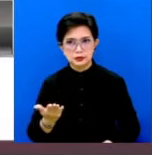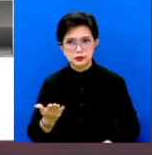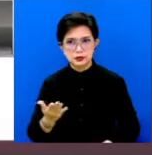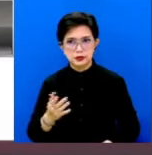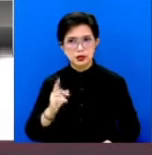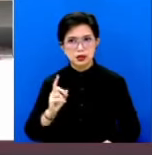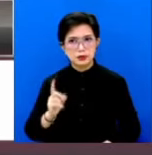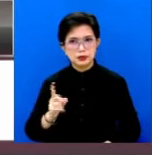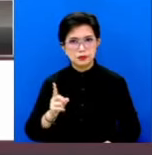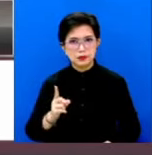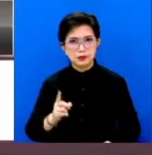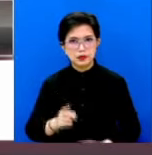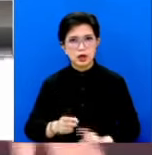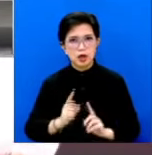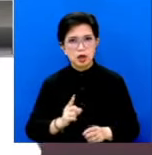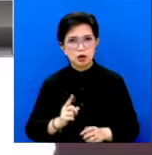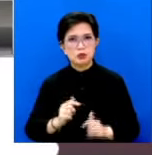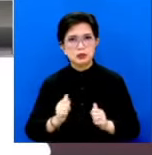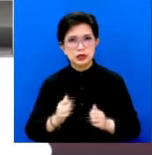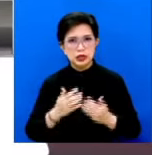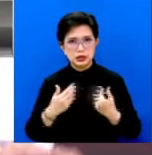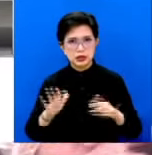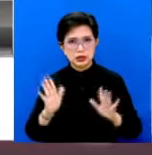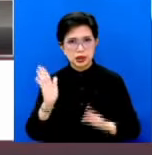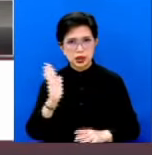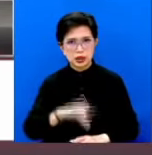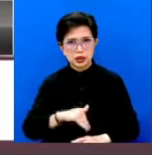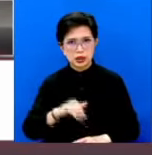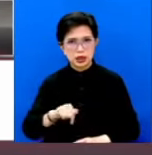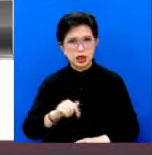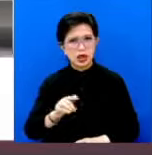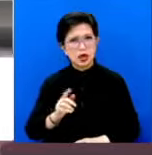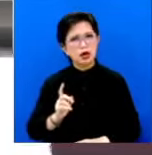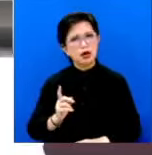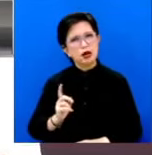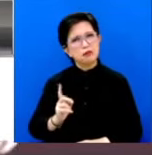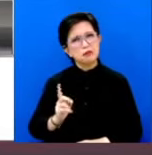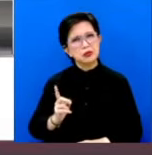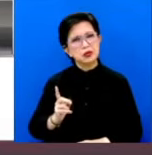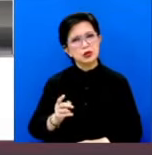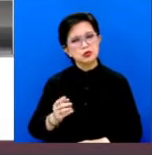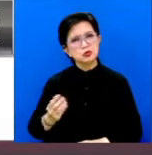Kenapa kalau bisa diselesaikan hari ini, kenapa harus besok?